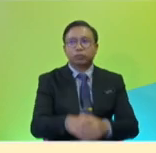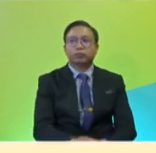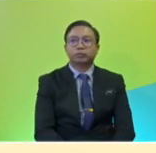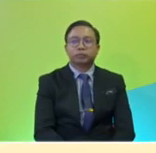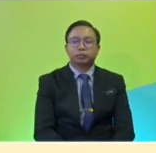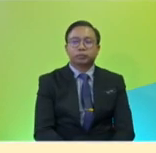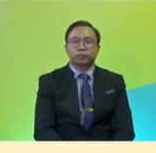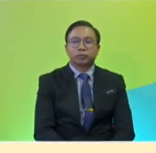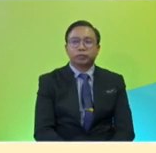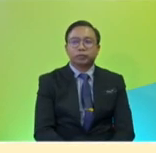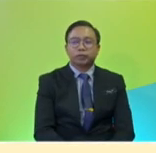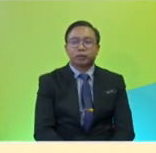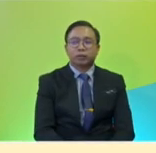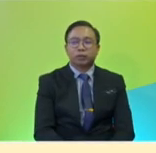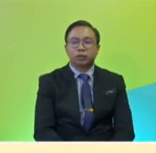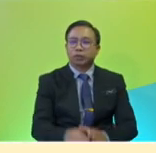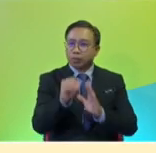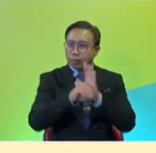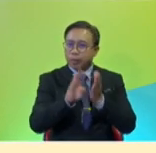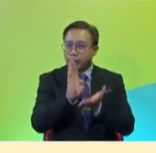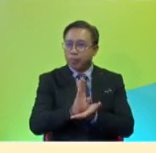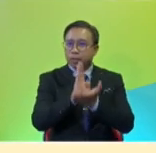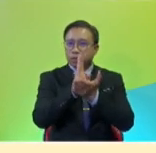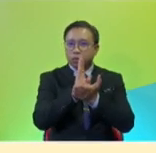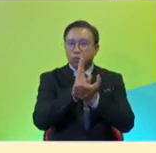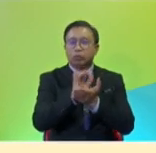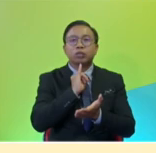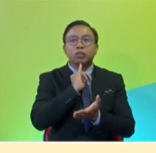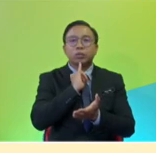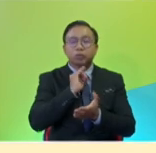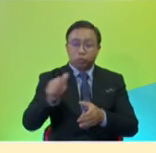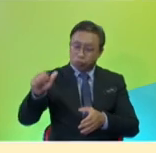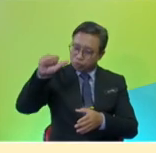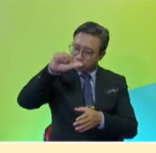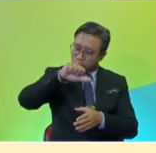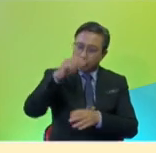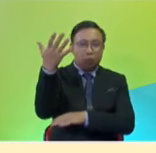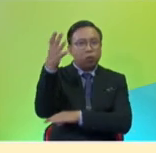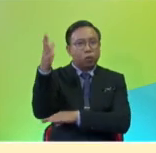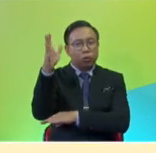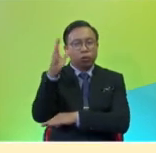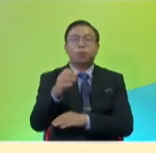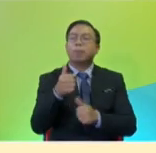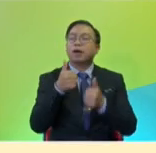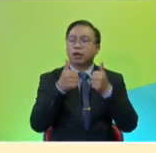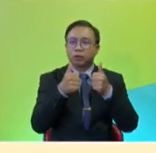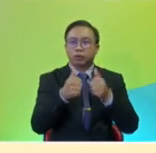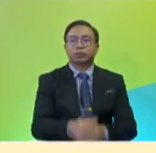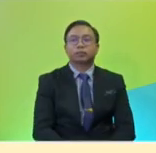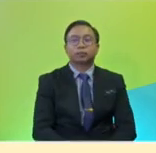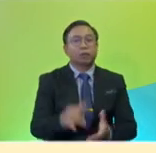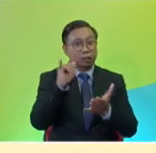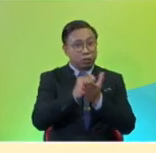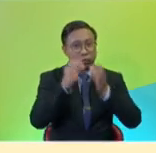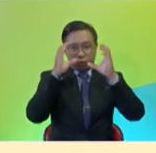Sean, tolong bacakan. Okey, membantu ibu menyiram pokok. Oh, bagus. Wow. Itulah